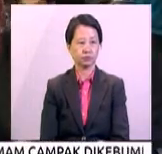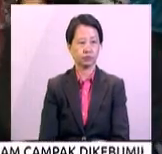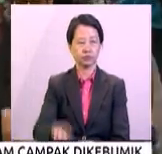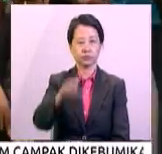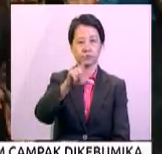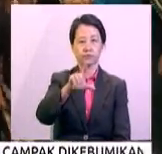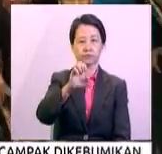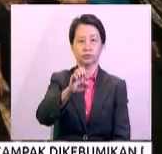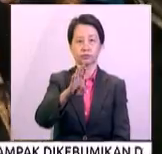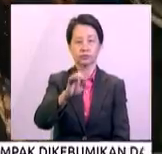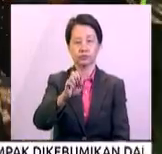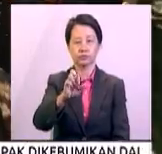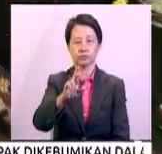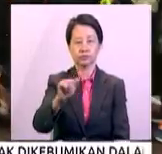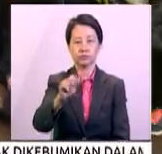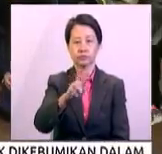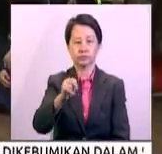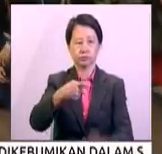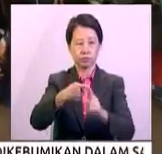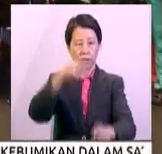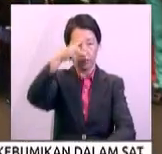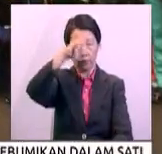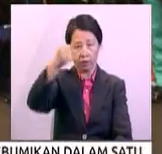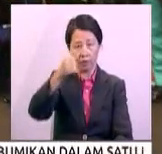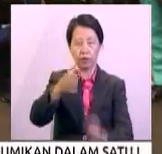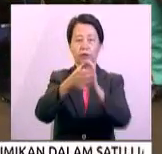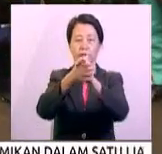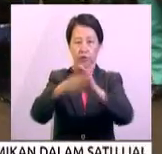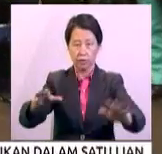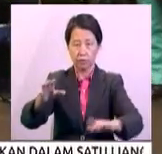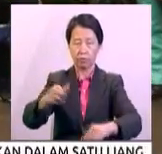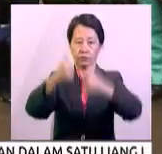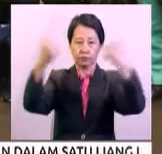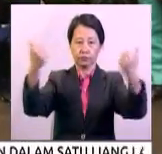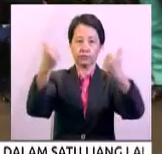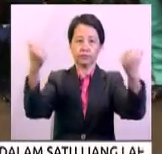Lebaran dari Putrajaya. Selamat Hari Raya.